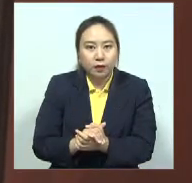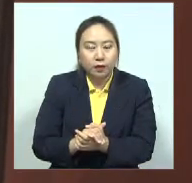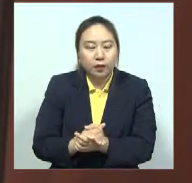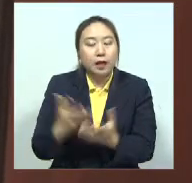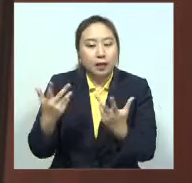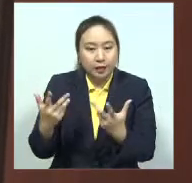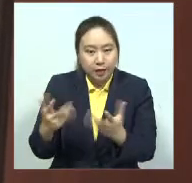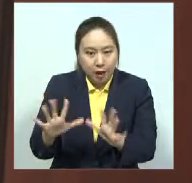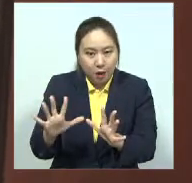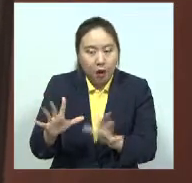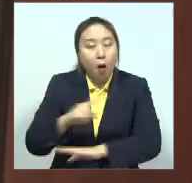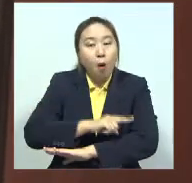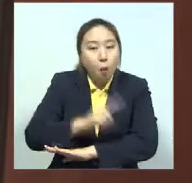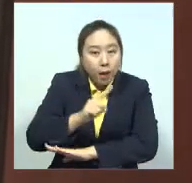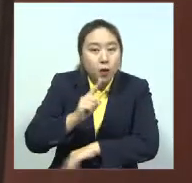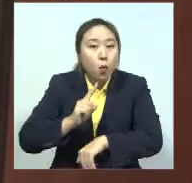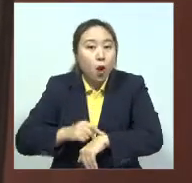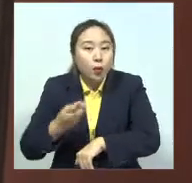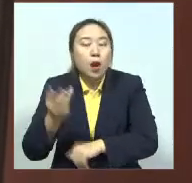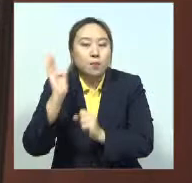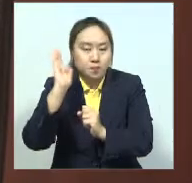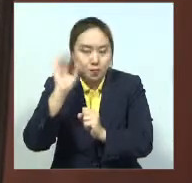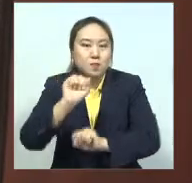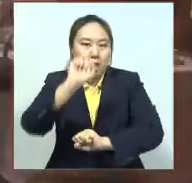ชี้แจงวันเวลาอีกครั้งหนึ่งนะ